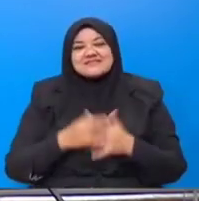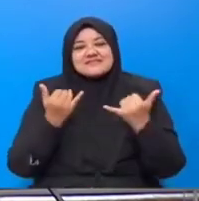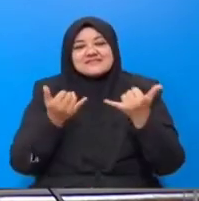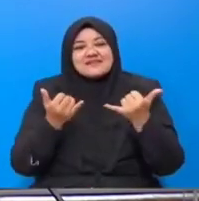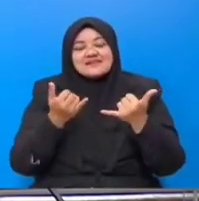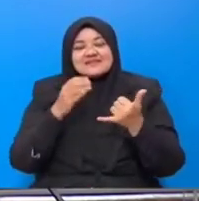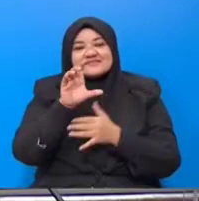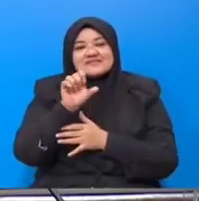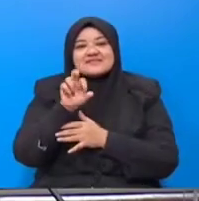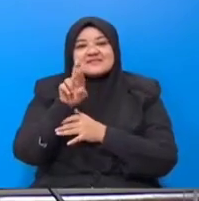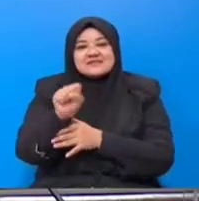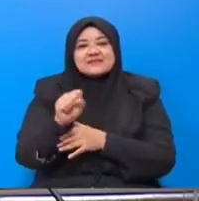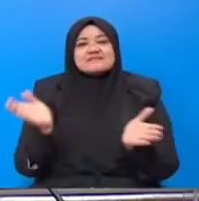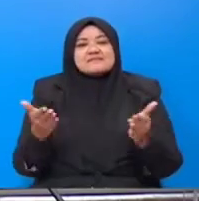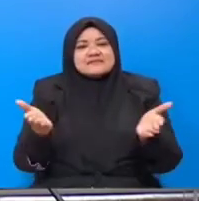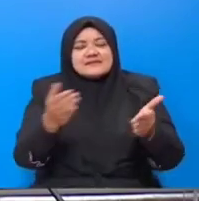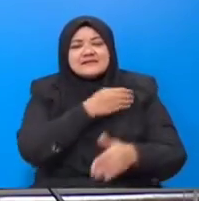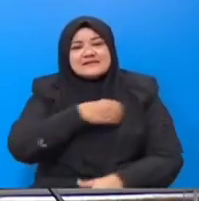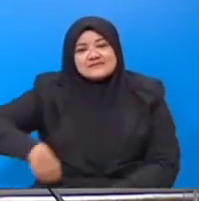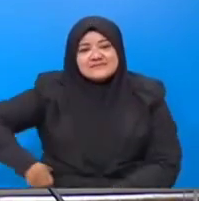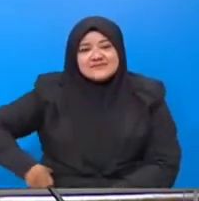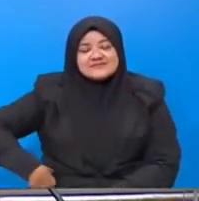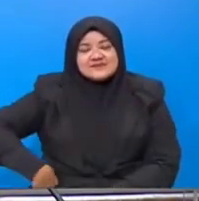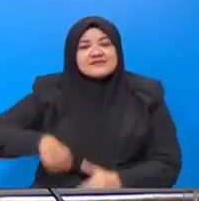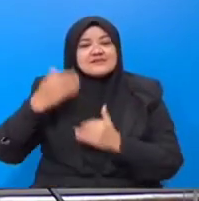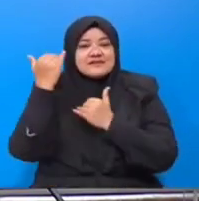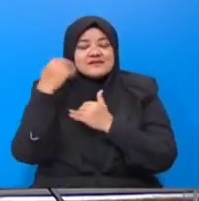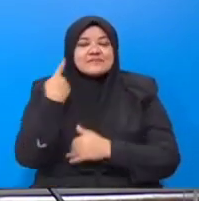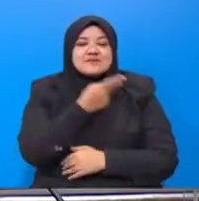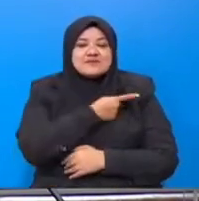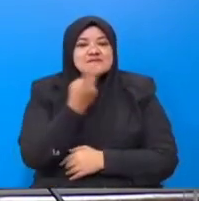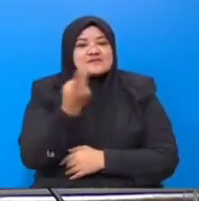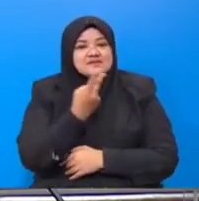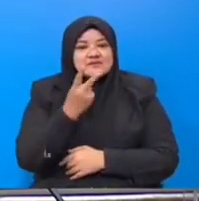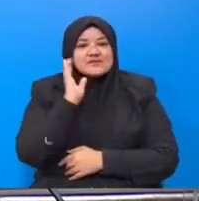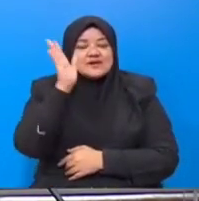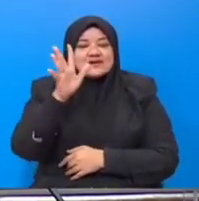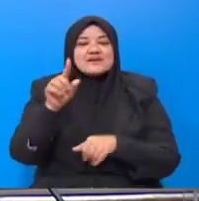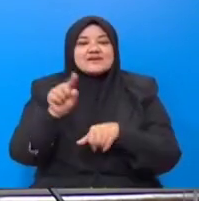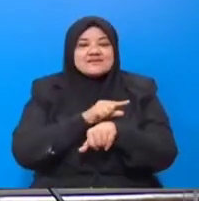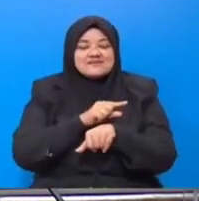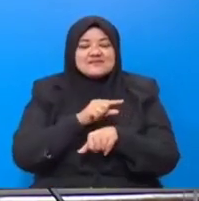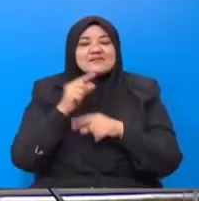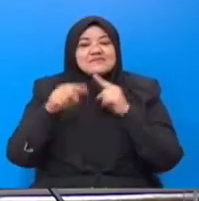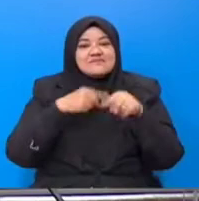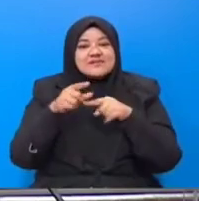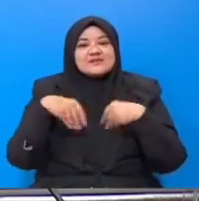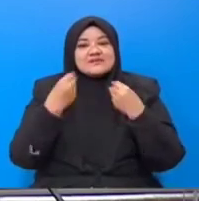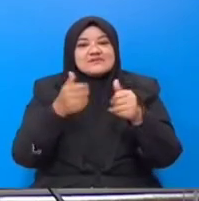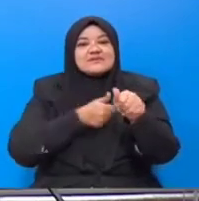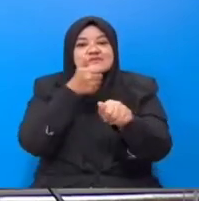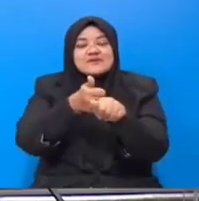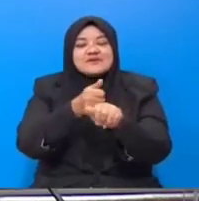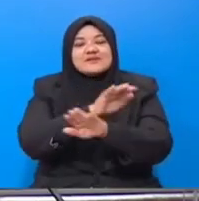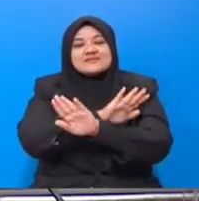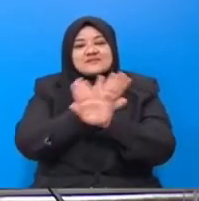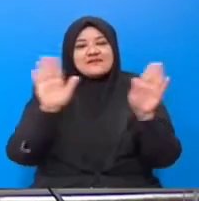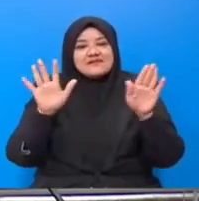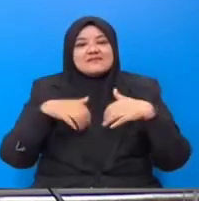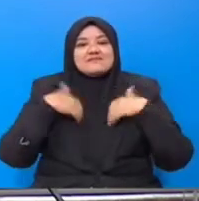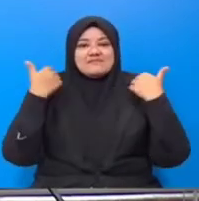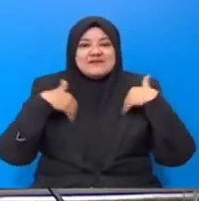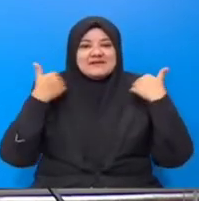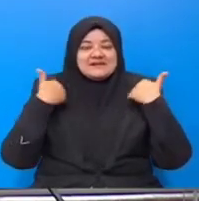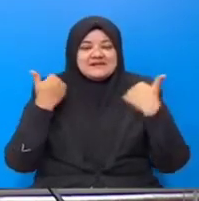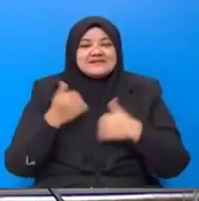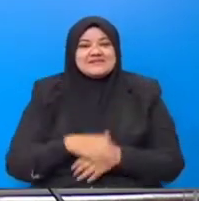sekarang si Ares di galak dipasang Harapan Kita kedua-duanya akan dipakai bila diberi amalan Janganlah